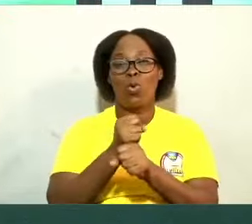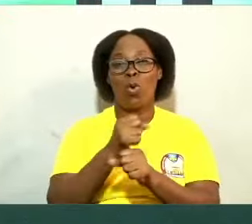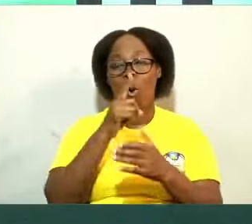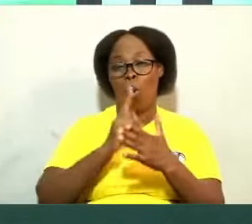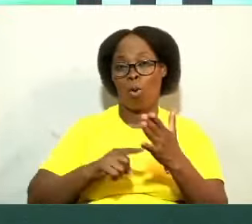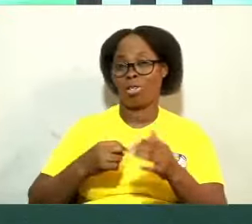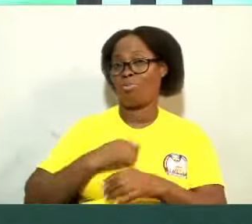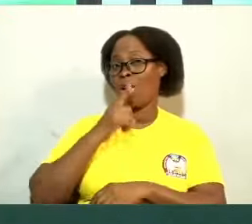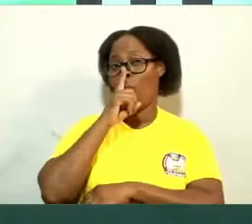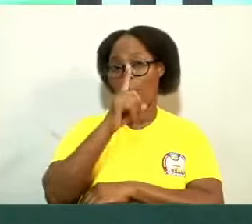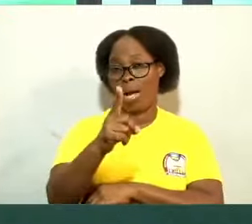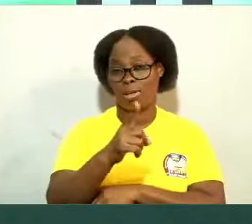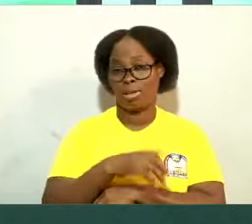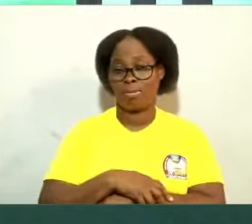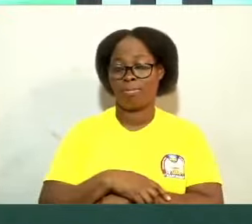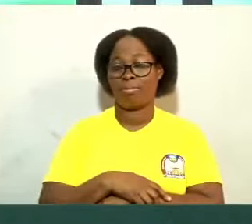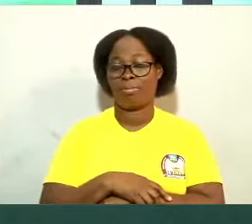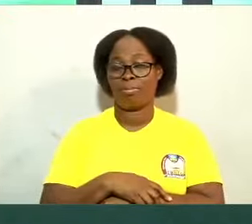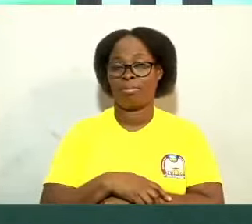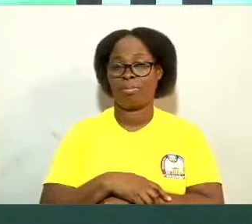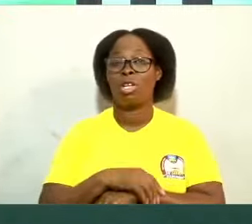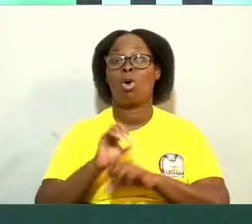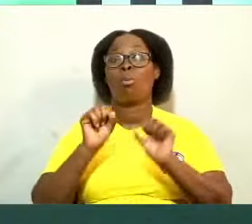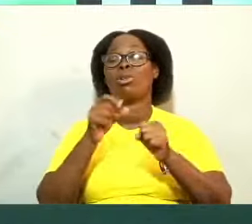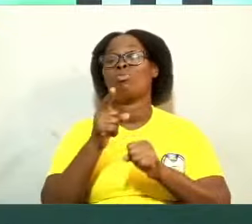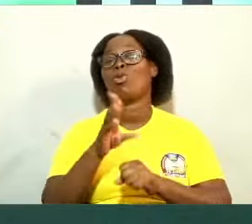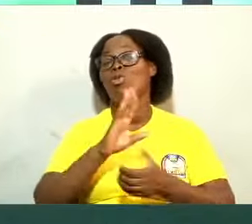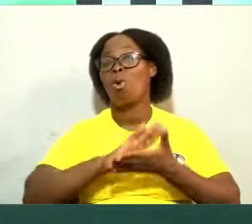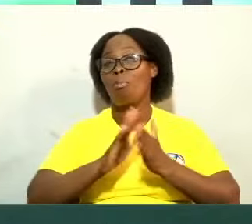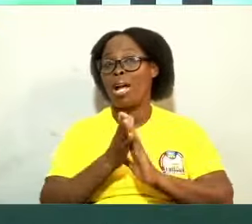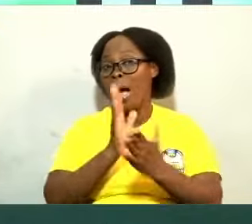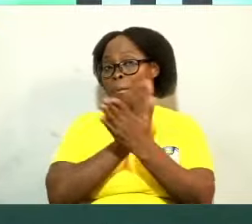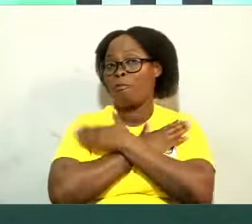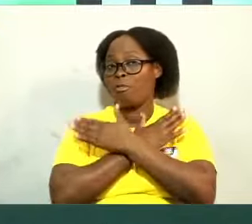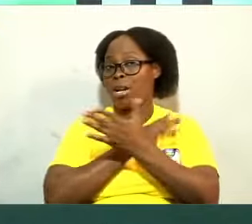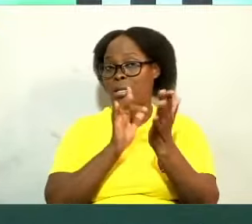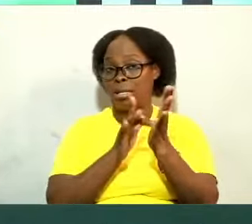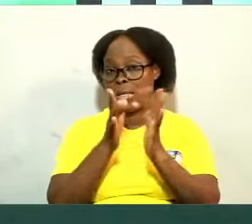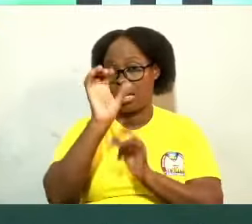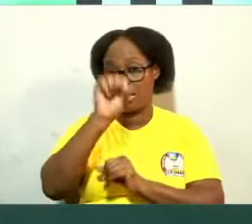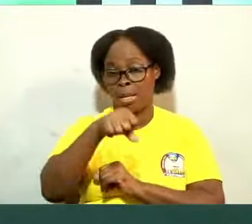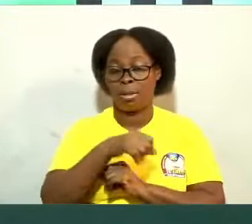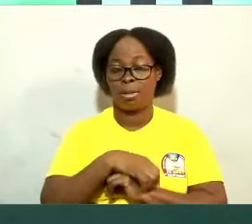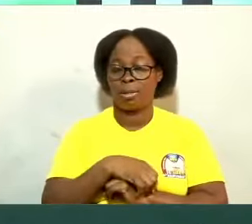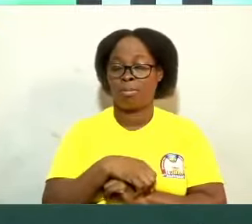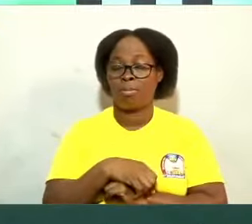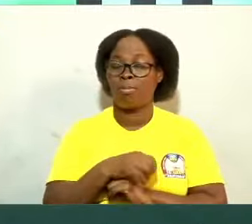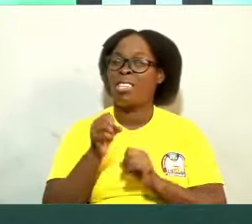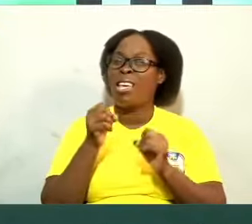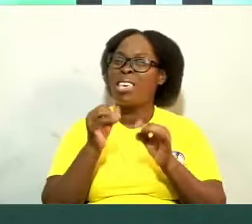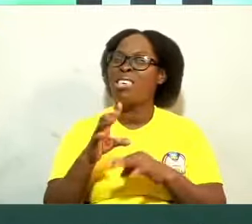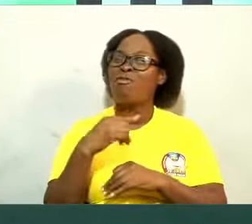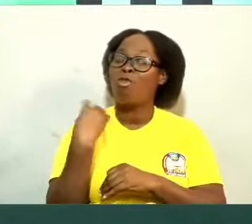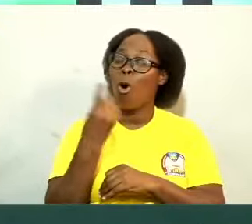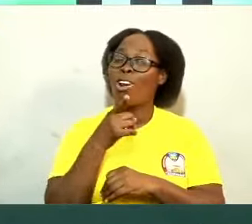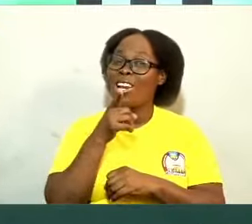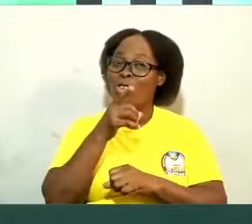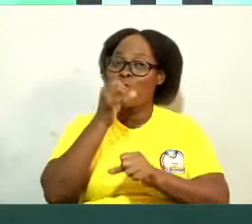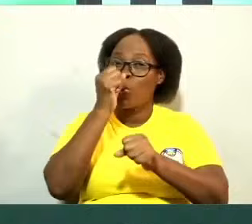niwaamuruyo. Waweza kuwa rafiki wa Yesu kama